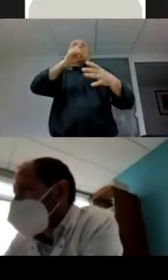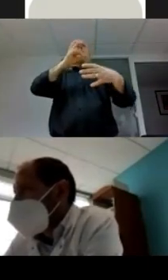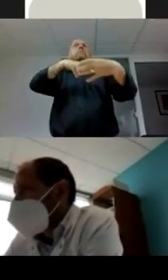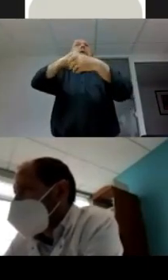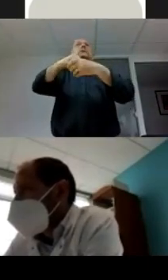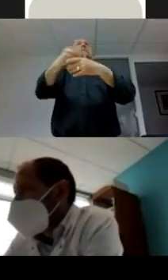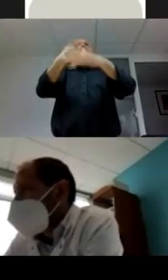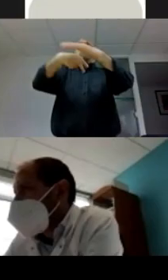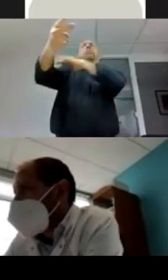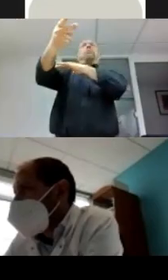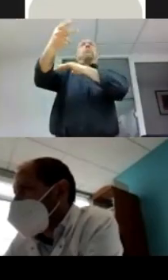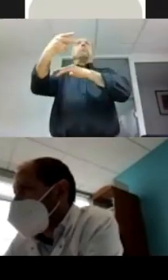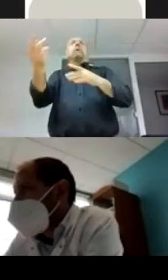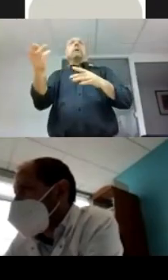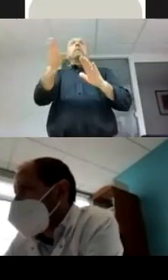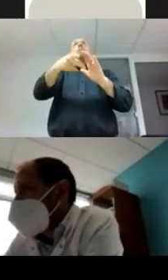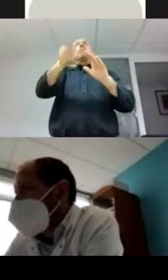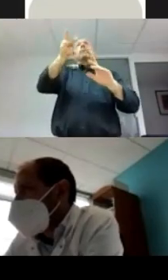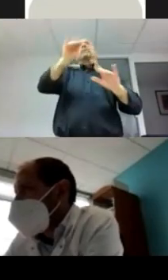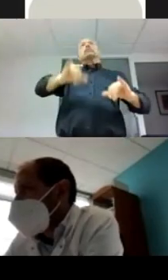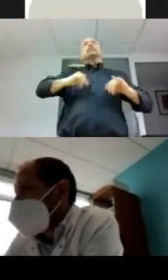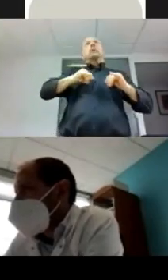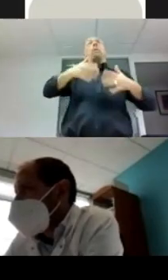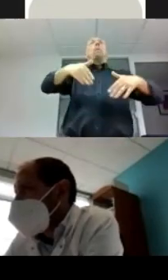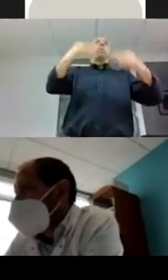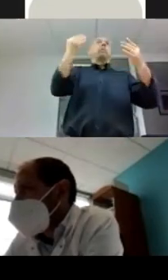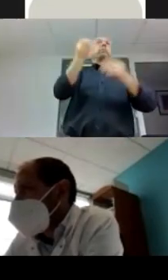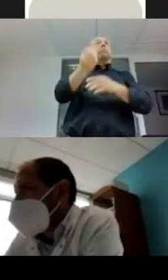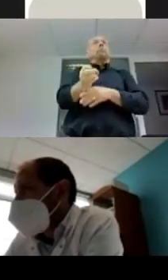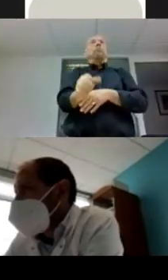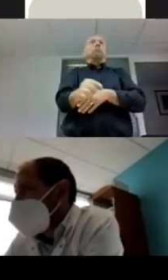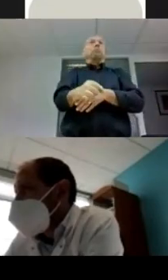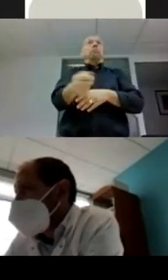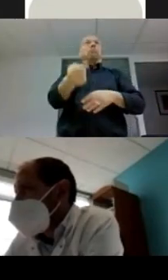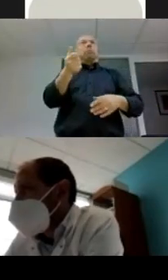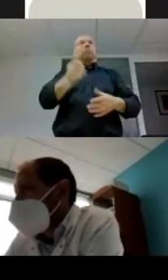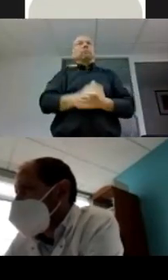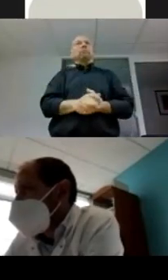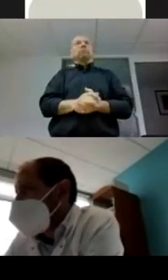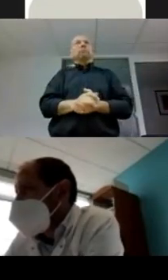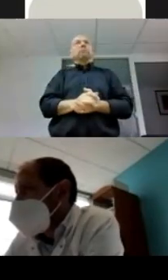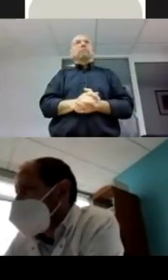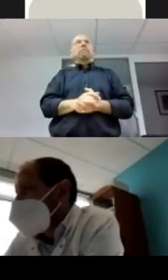Les personnes les plus âgées étant celles qui ont participé le plus.